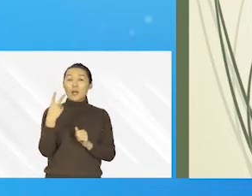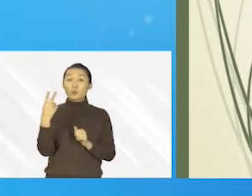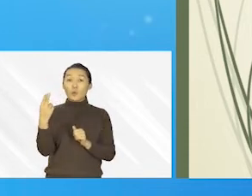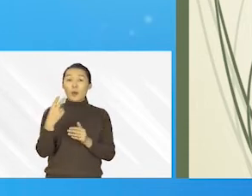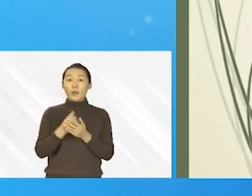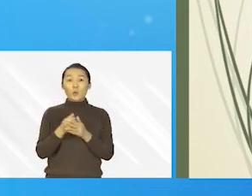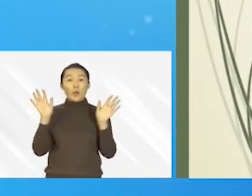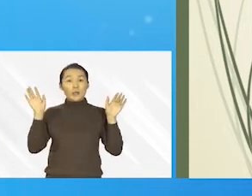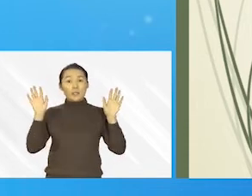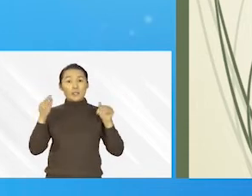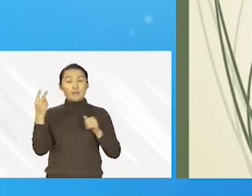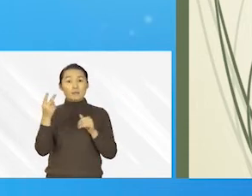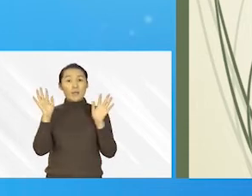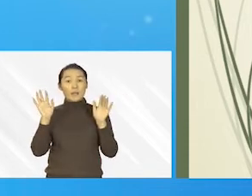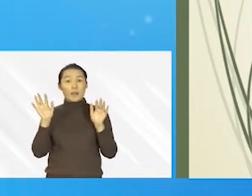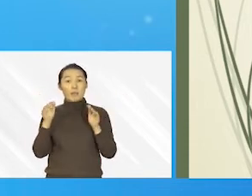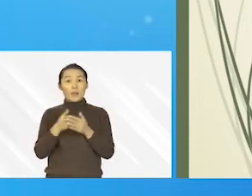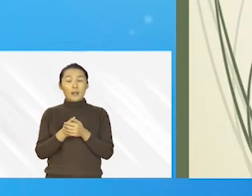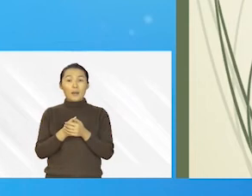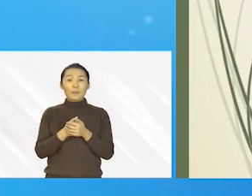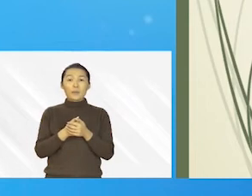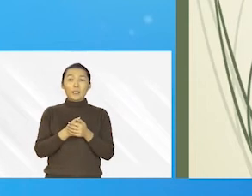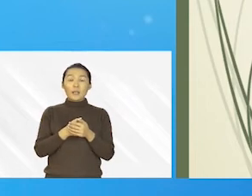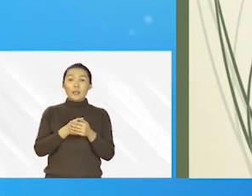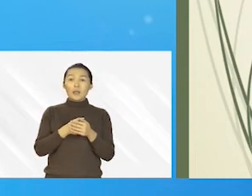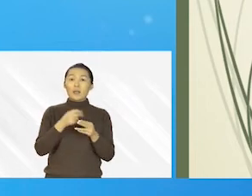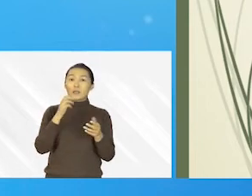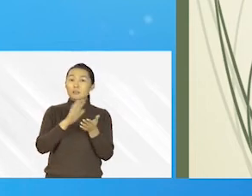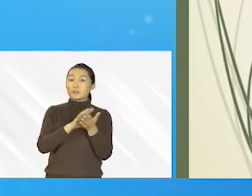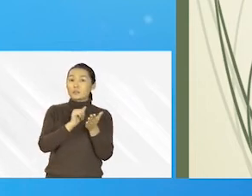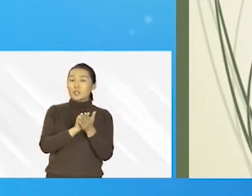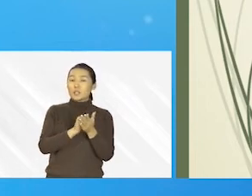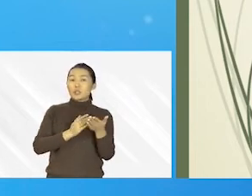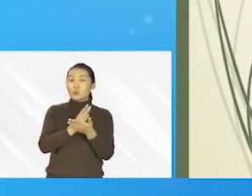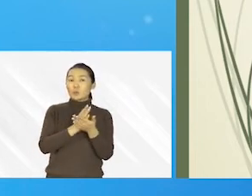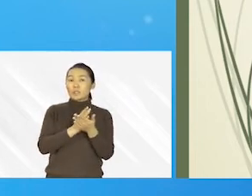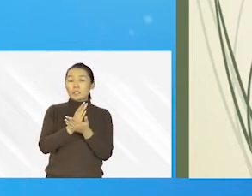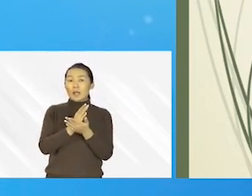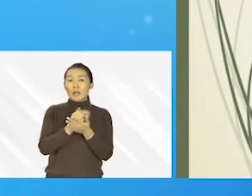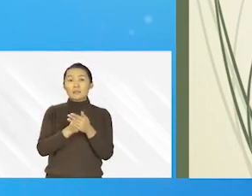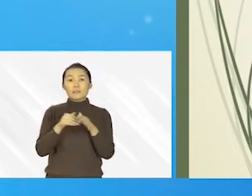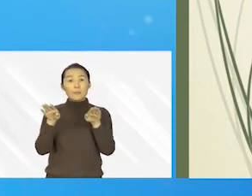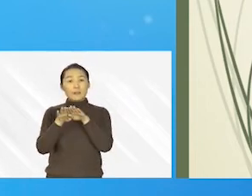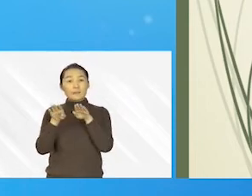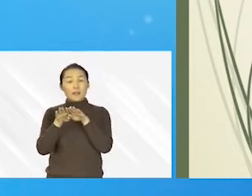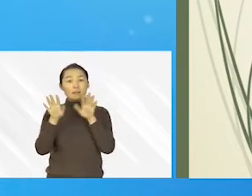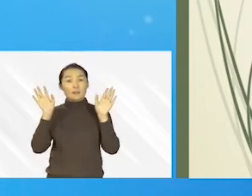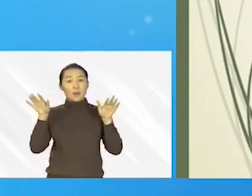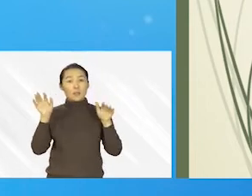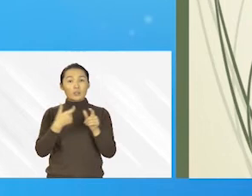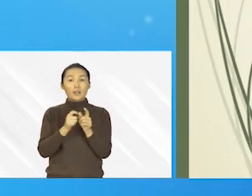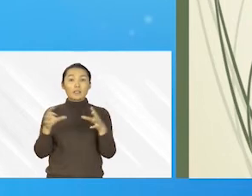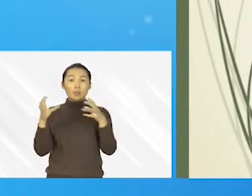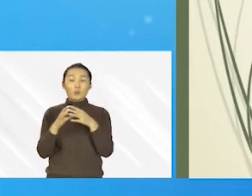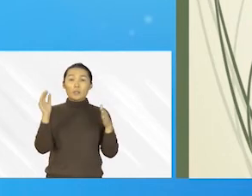крыльев. Вторая пара сильно редуцирована и служит для стабилизации полета. К этой группе относятся комары